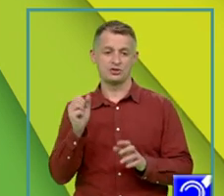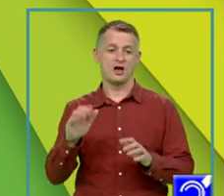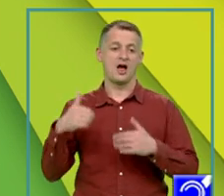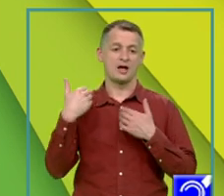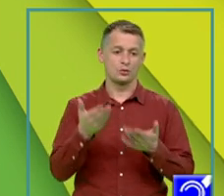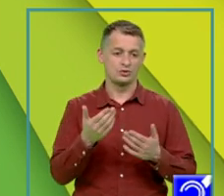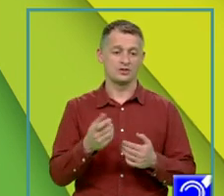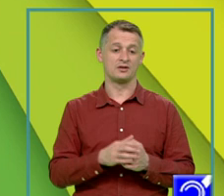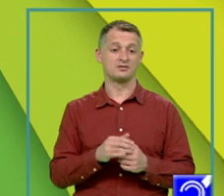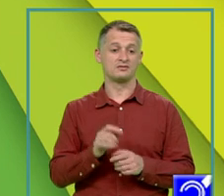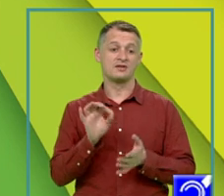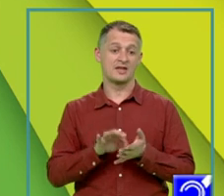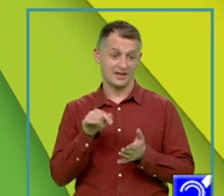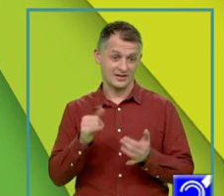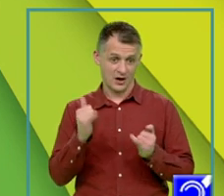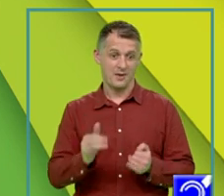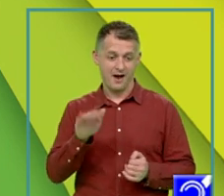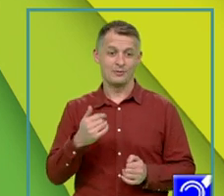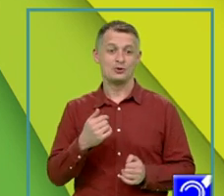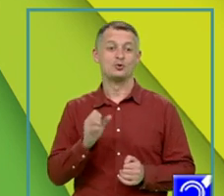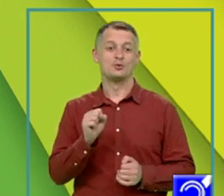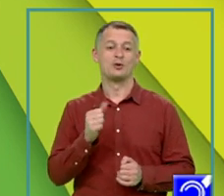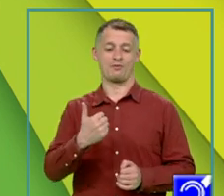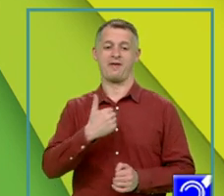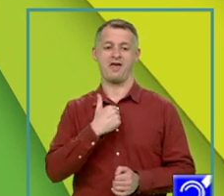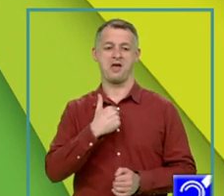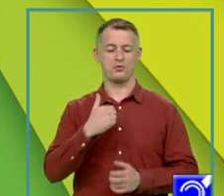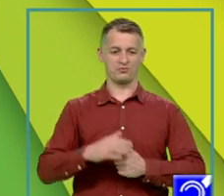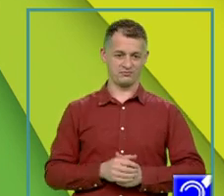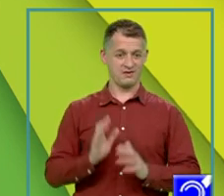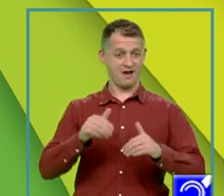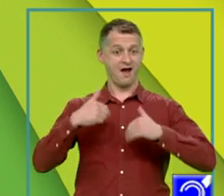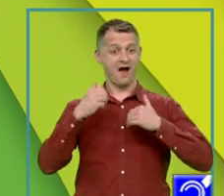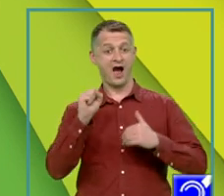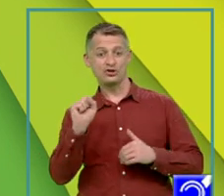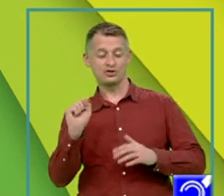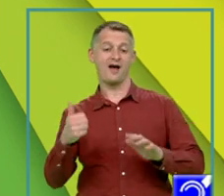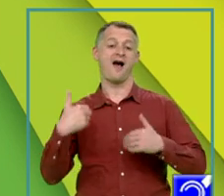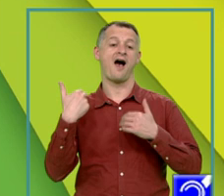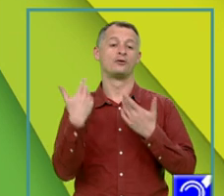subiectul subiectul este eu Așadar aș aduce